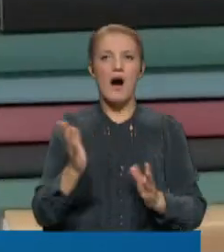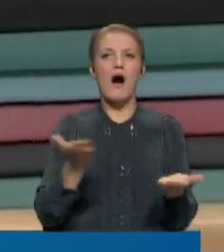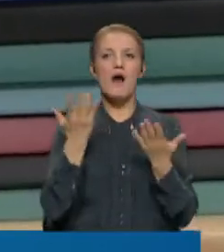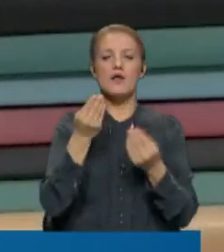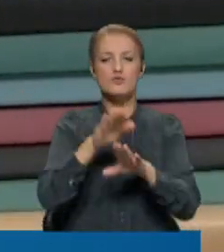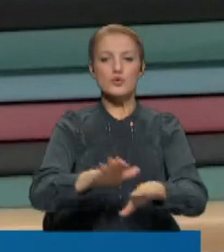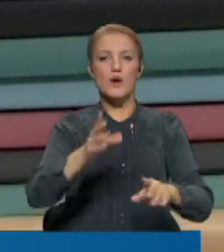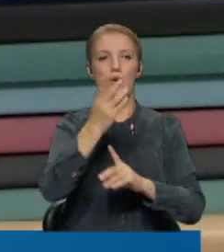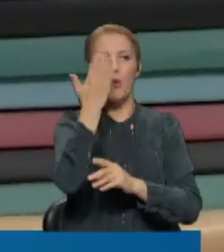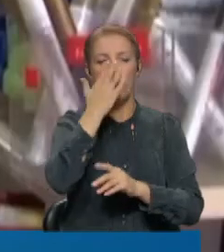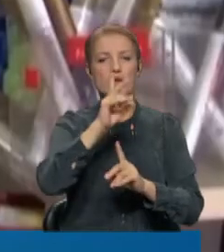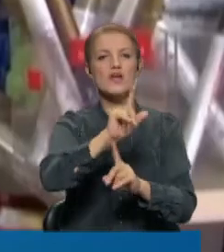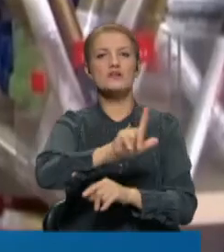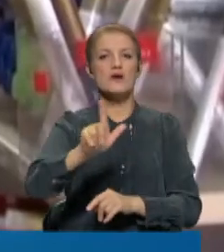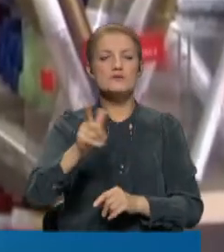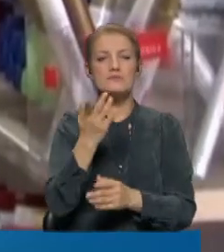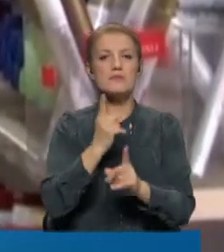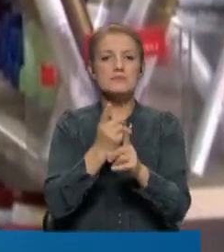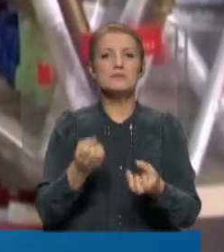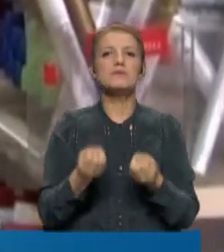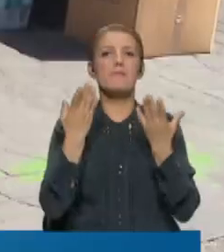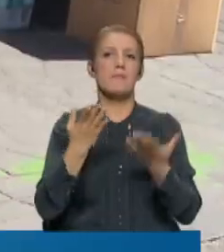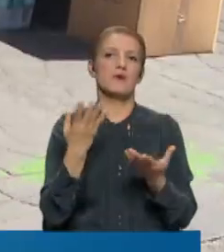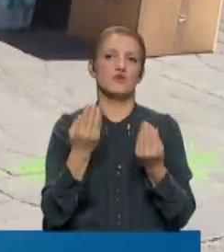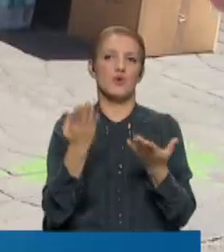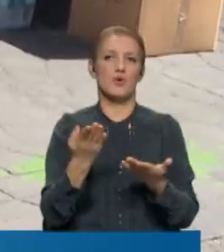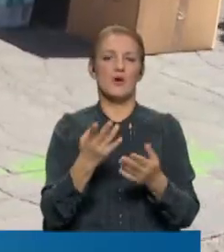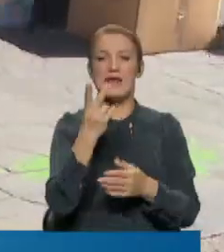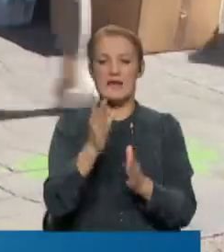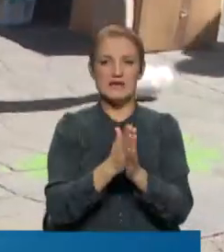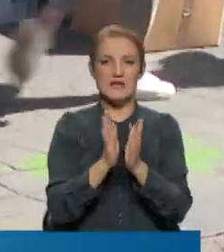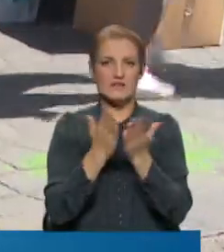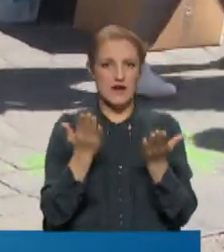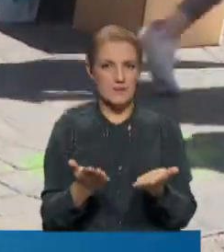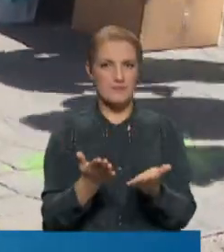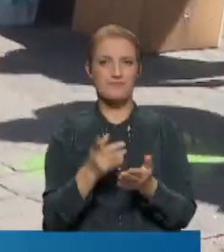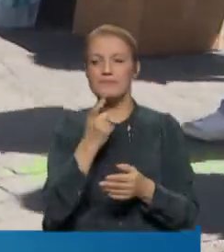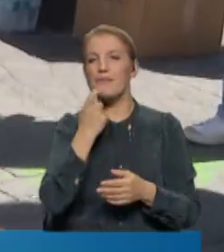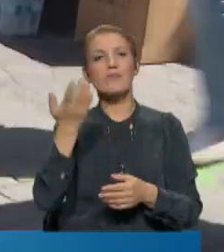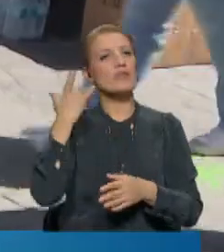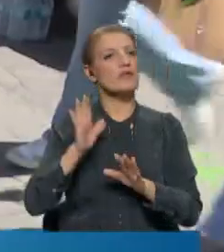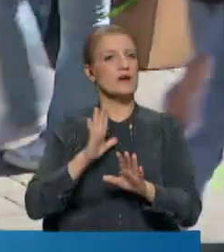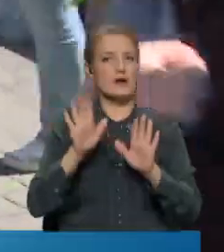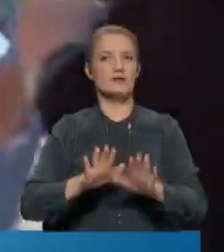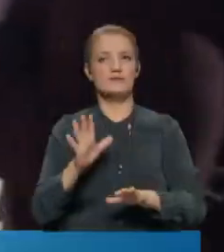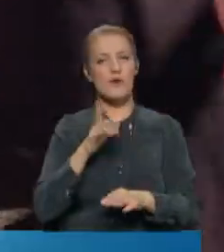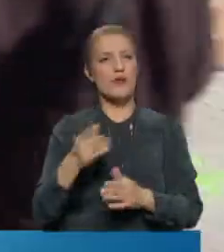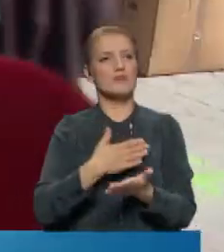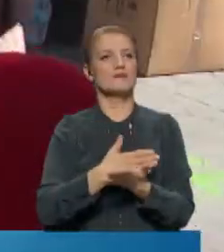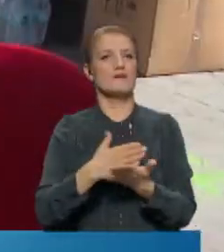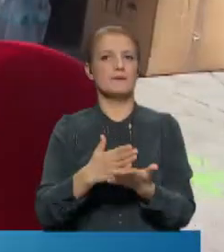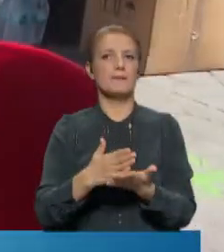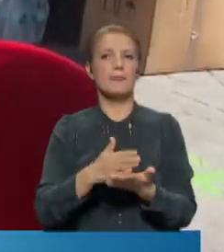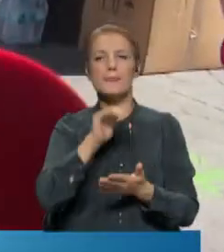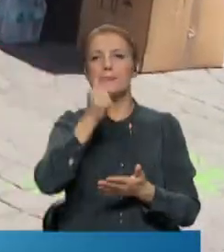çocuğunun okul ihtiyaçlarını karşılayamayanlar çoğunlukta. İki defter, onun geçen yılkiler var. Onlara devam edecek.